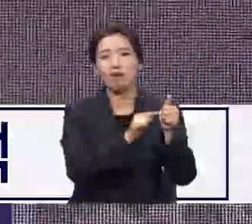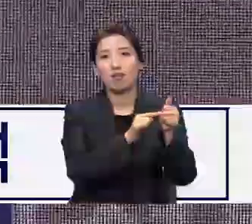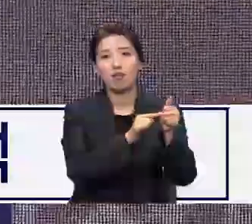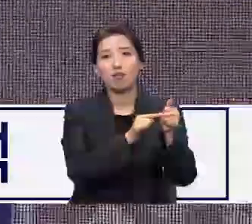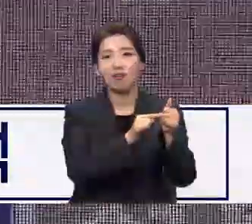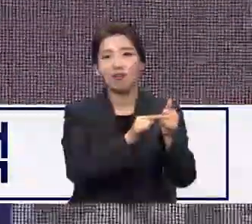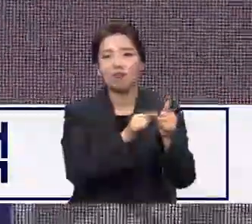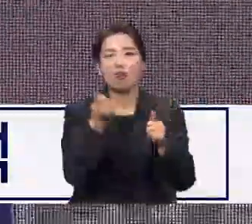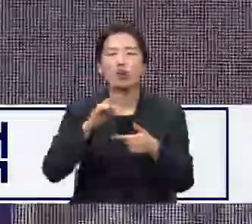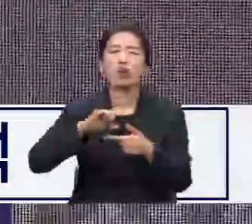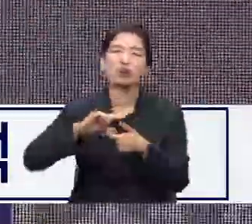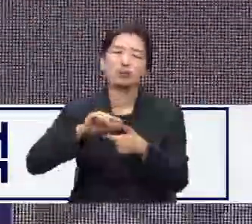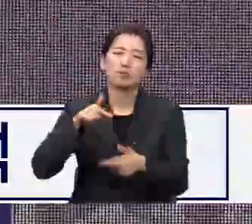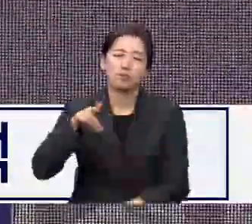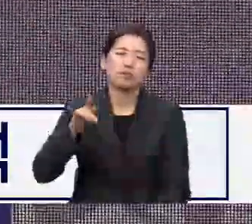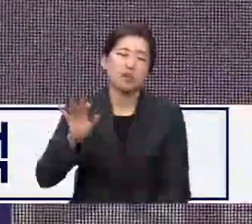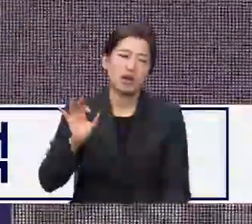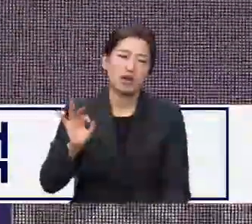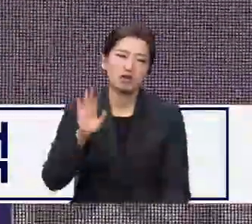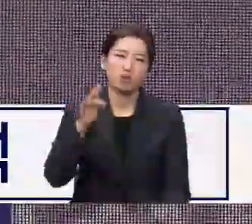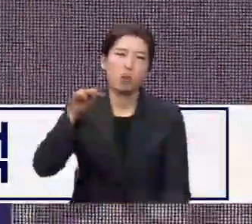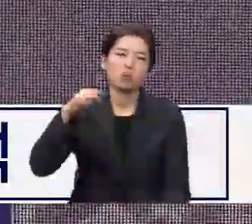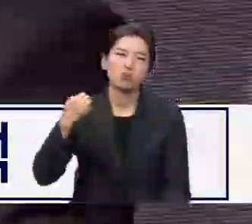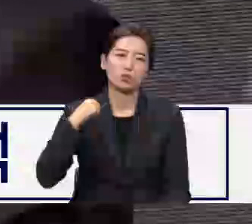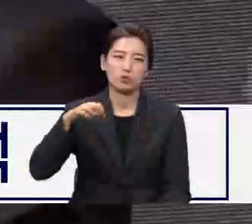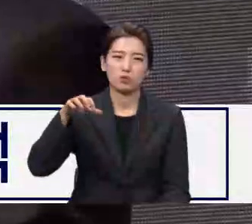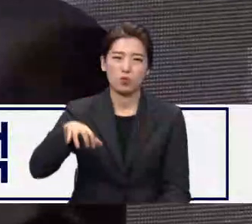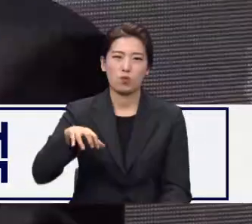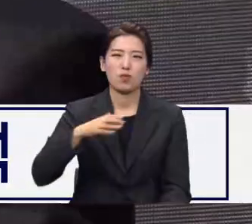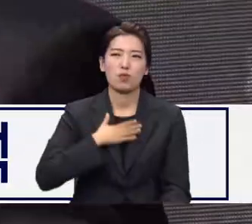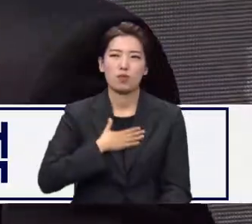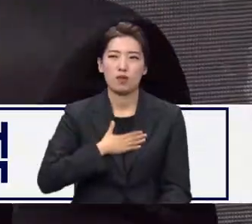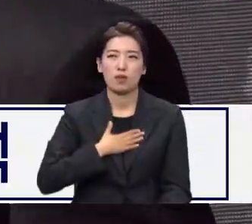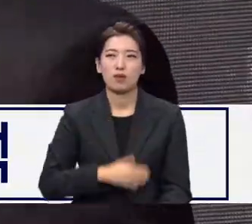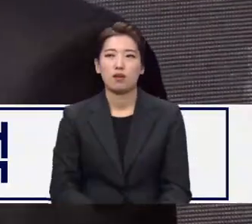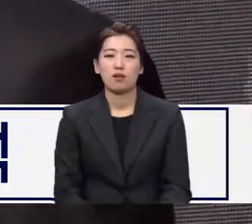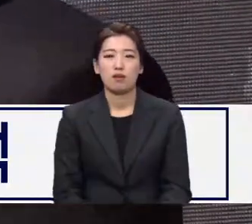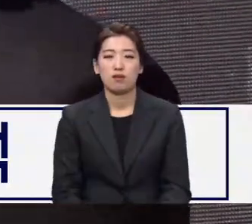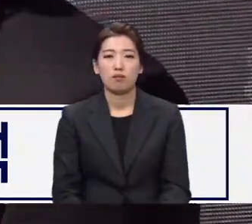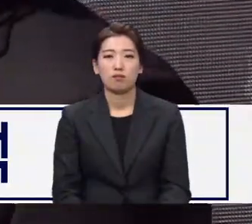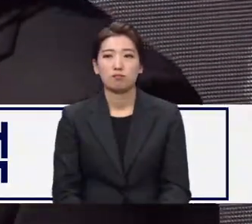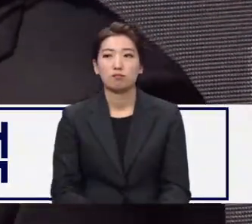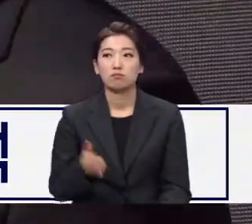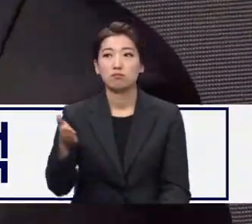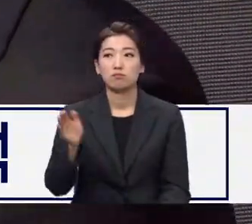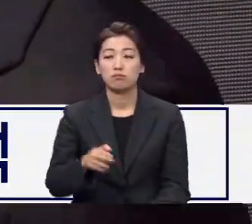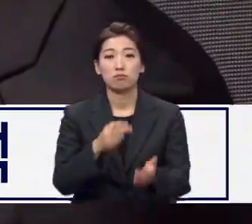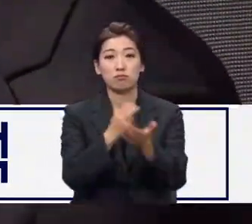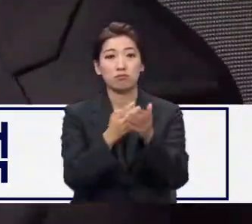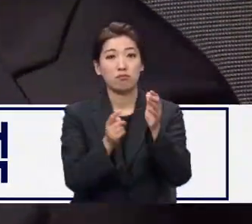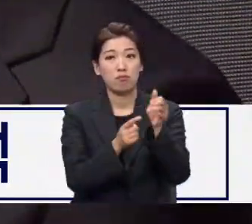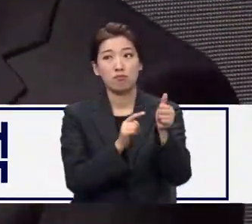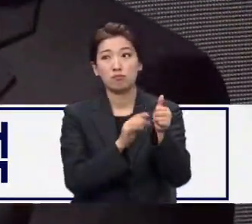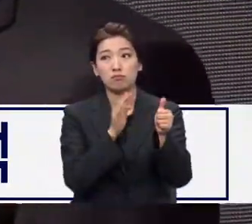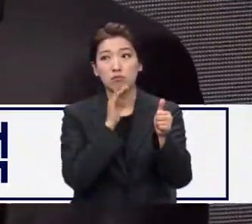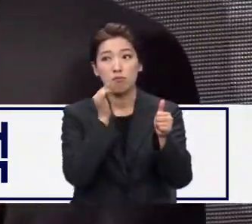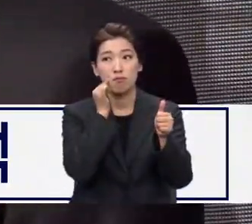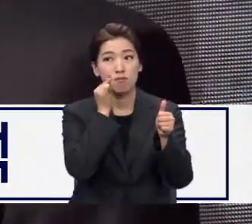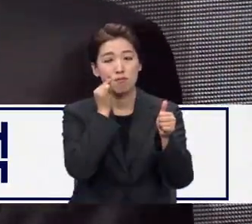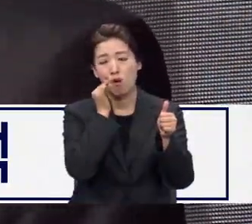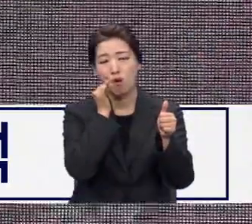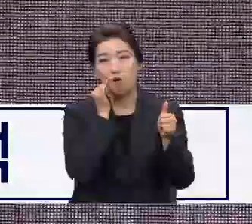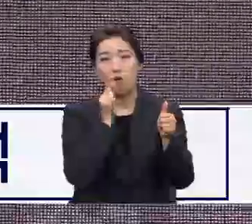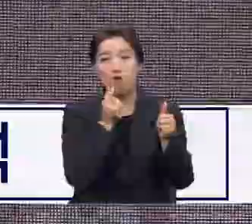경남 거창이이 국힘 보수 지지세가 좀 있는 곳인 거를 감안을 해도 한동훈 장과는 굉장히 좀 인기가 있어